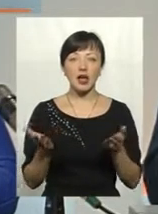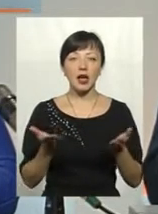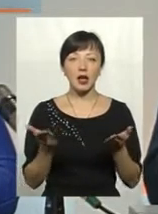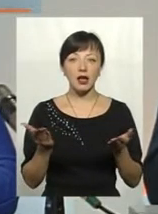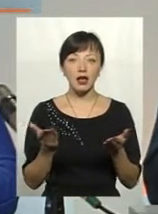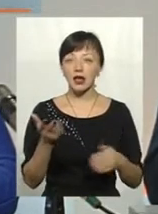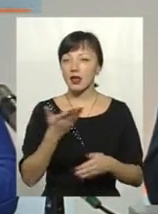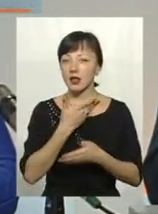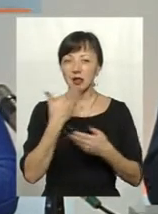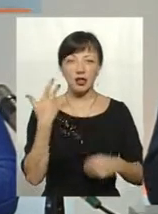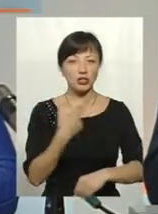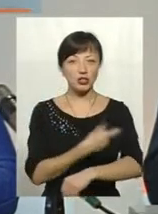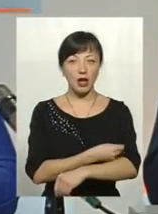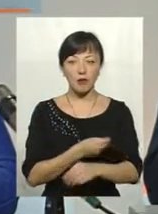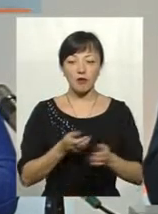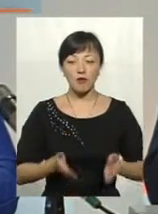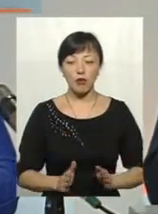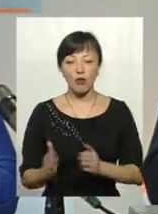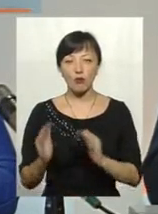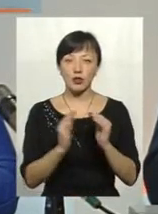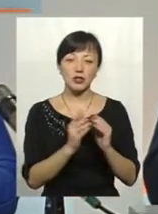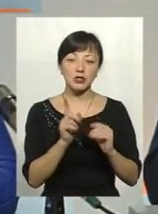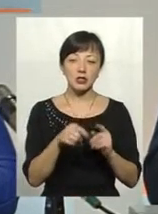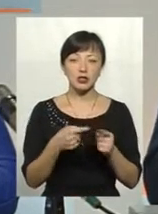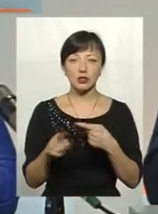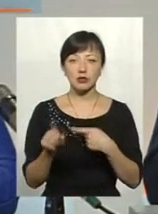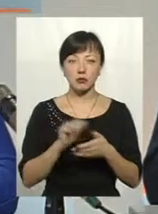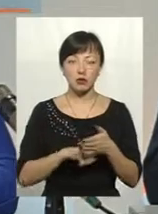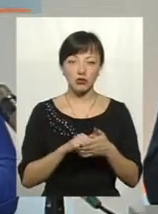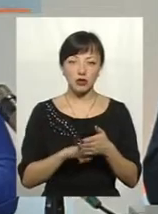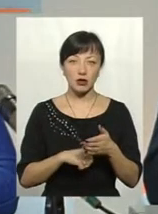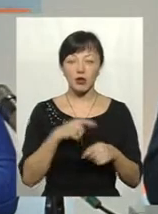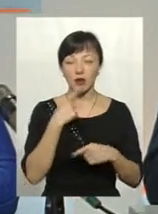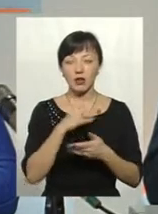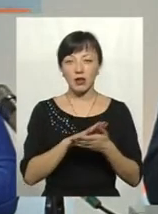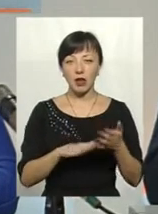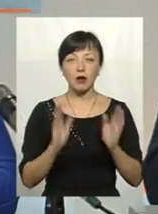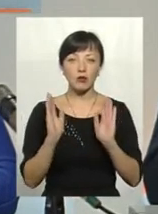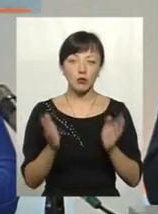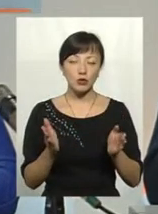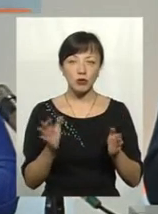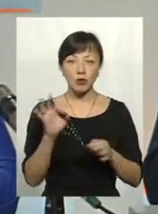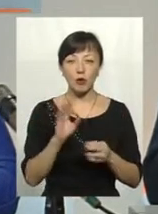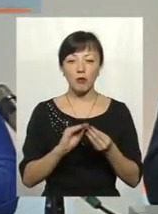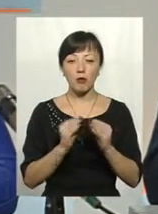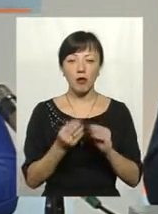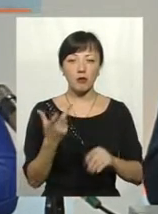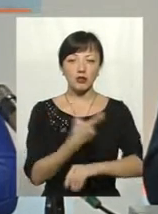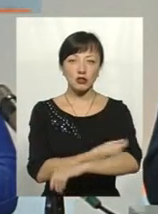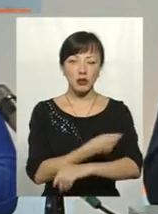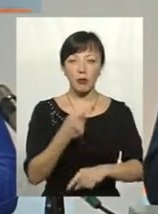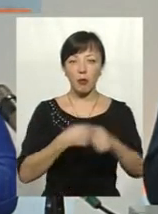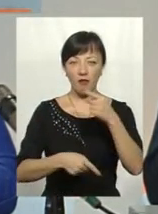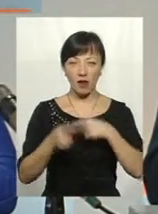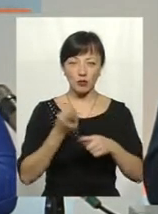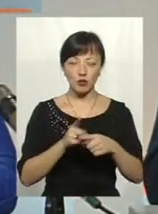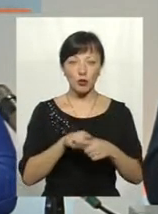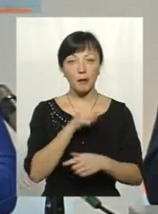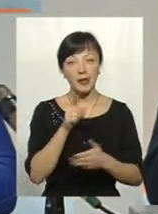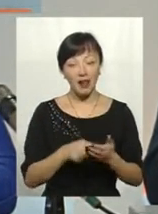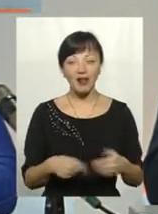не щеплені в пологових будинках з тих чи інших причин. Ми будемо говорити далі з вами про проблеми щеплення, повернемось до цього питання.